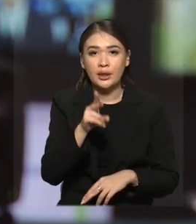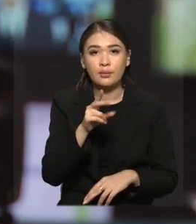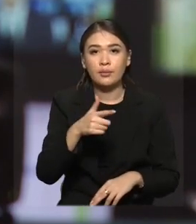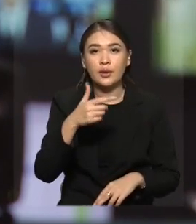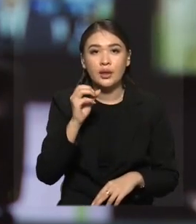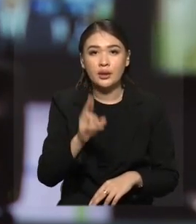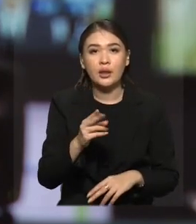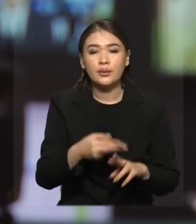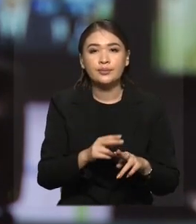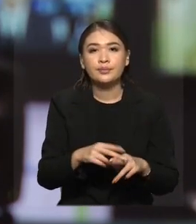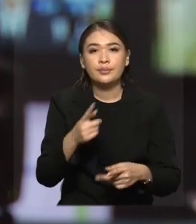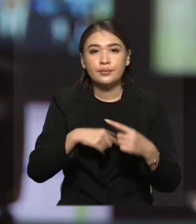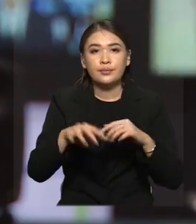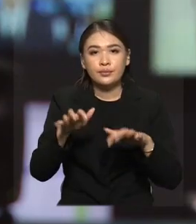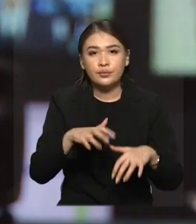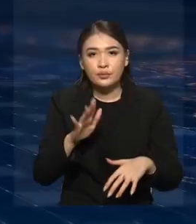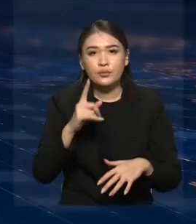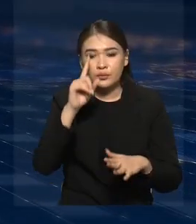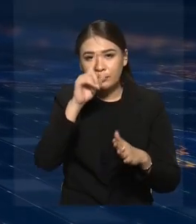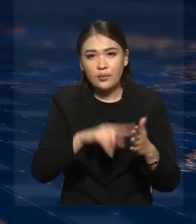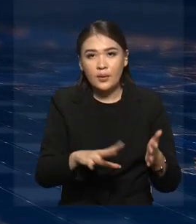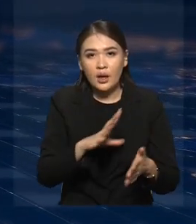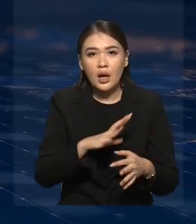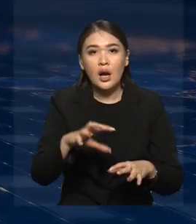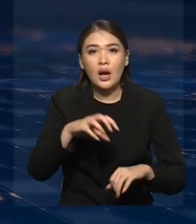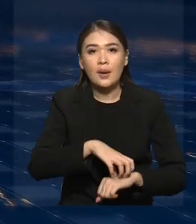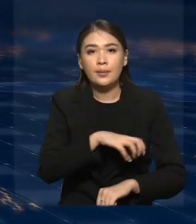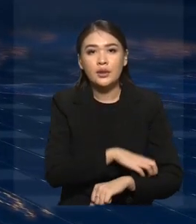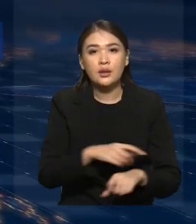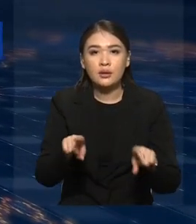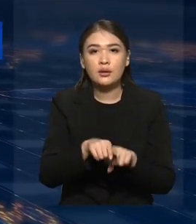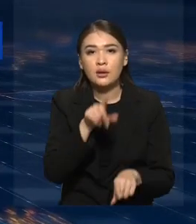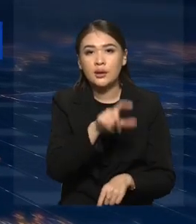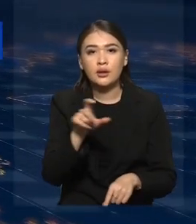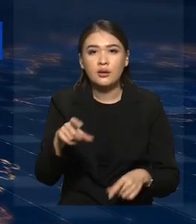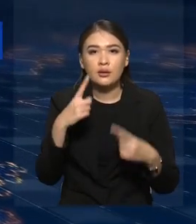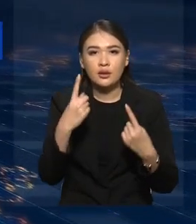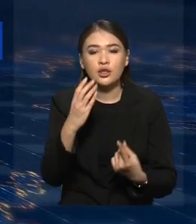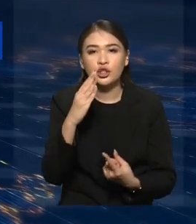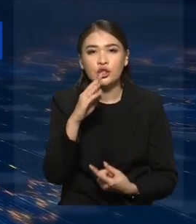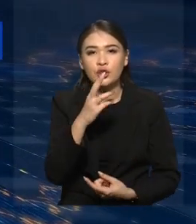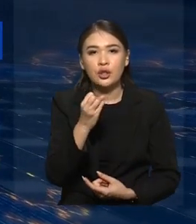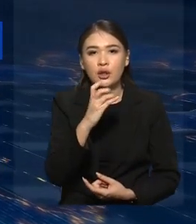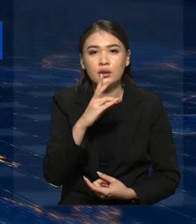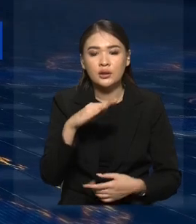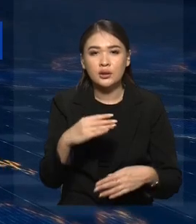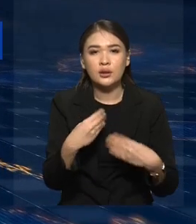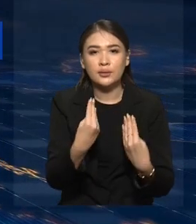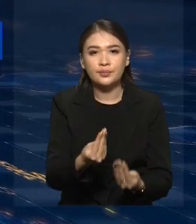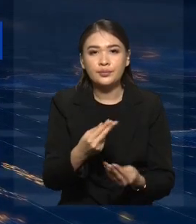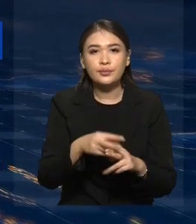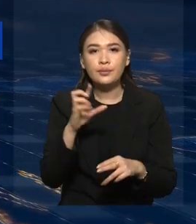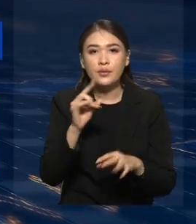иелері қайта игереміз деп сендірген. Сондықтан арнайы комиссия мұндай азаматтарға тағы бір мүмкіндік бермек. Ал жер телімдерін